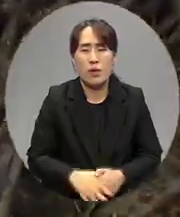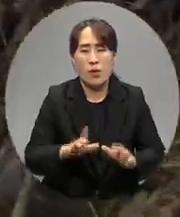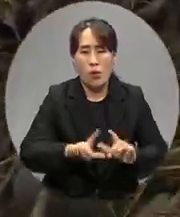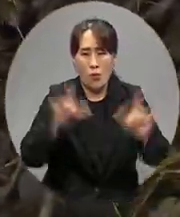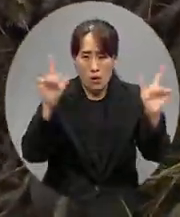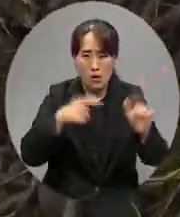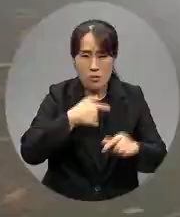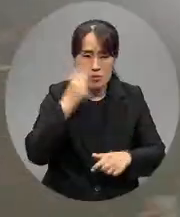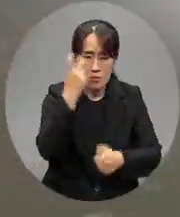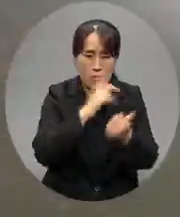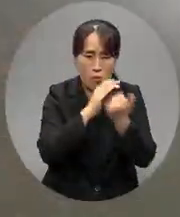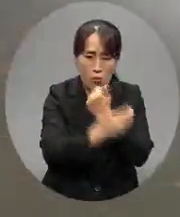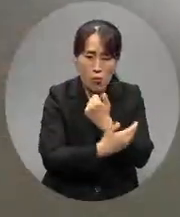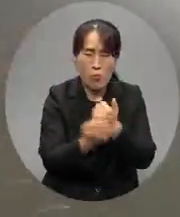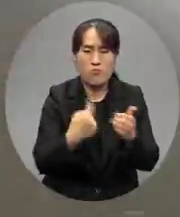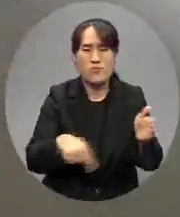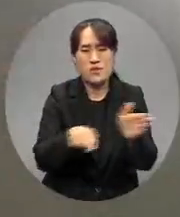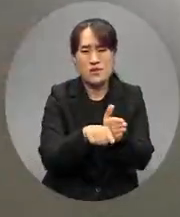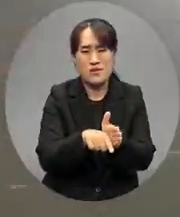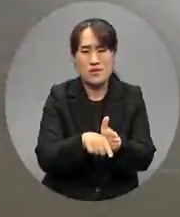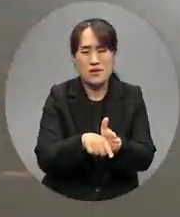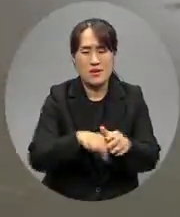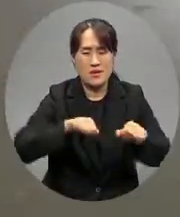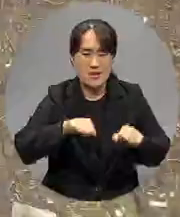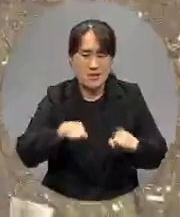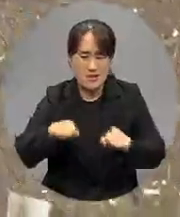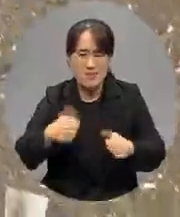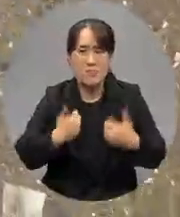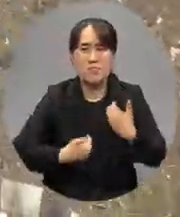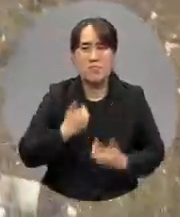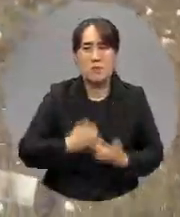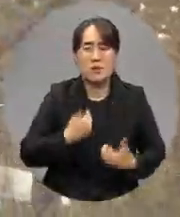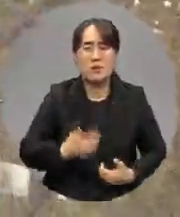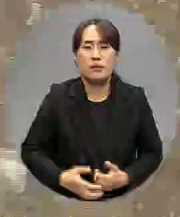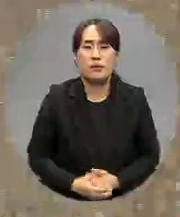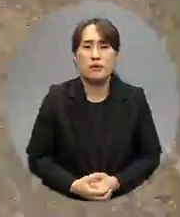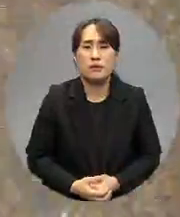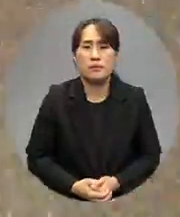올해도 식수원을 지키기 위한 쓰레기 수거 총력전이 벌어지고 있습니다.